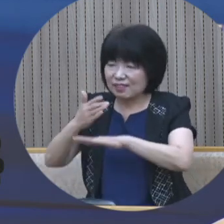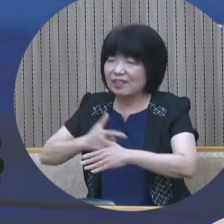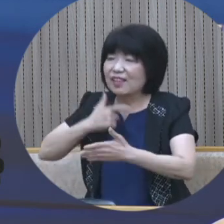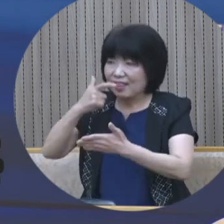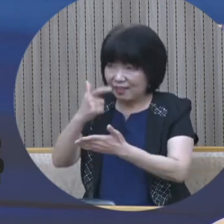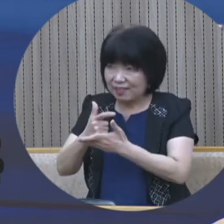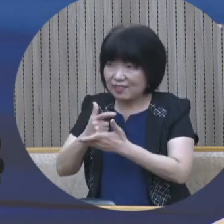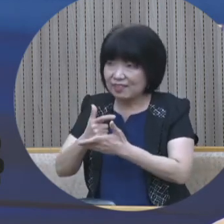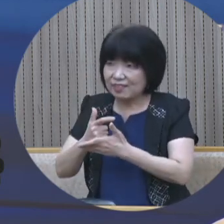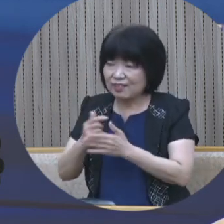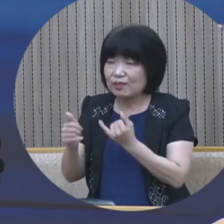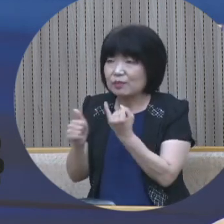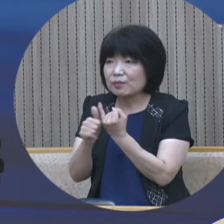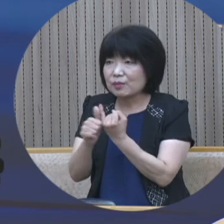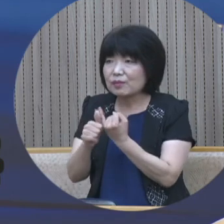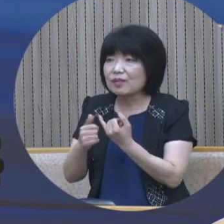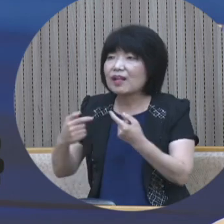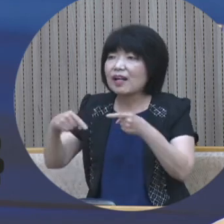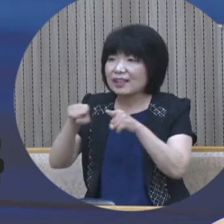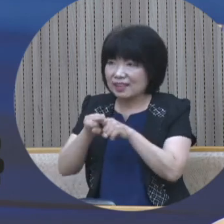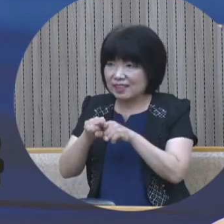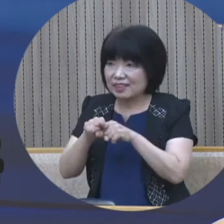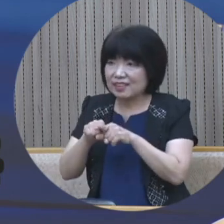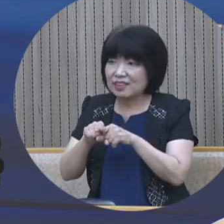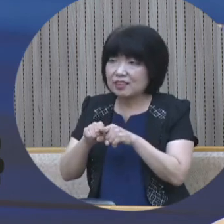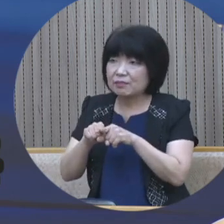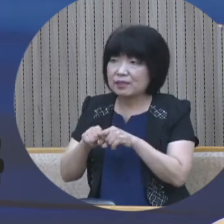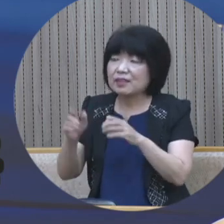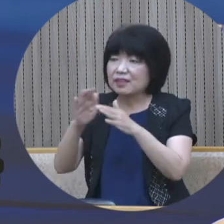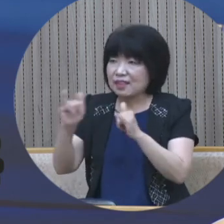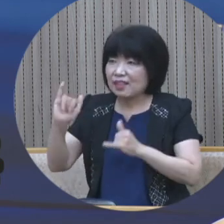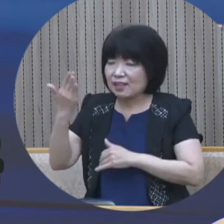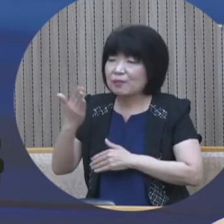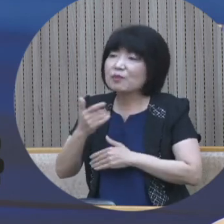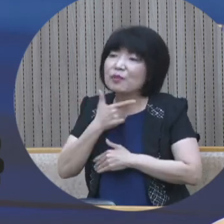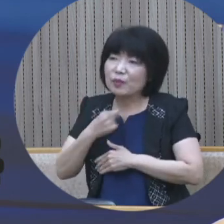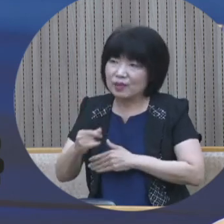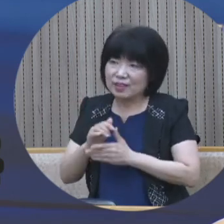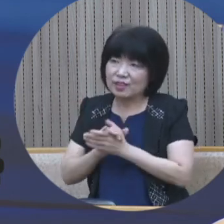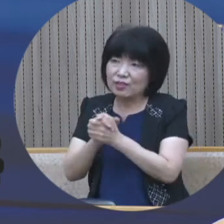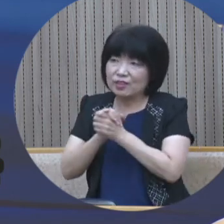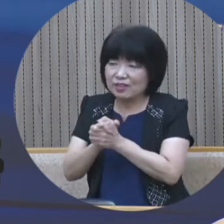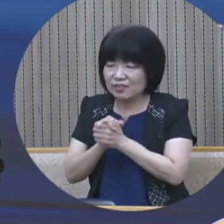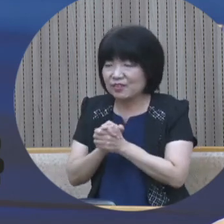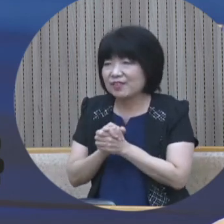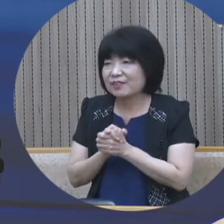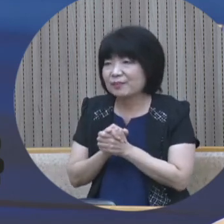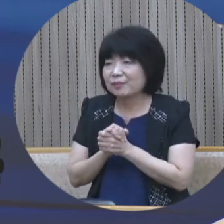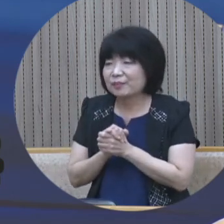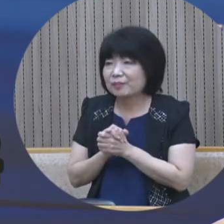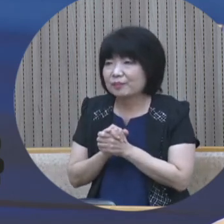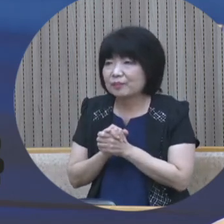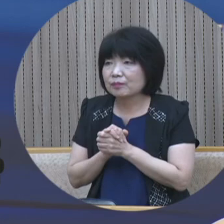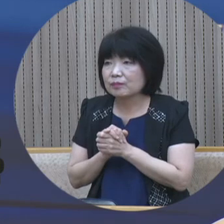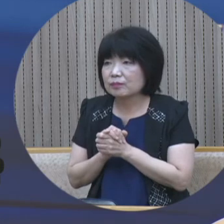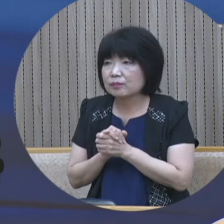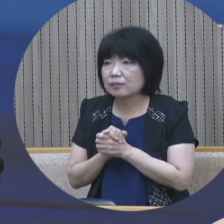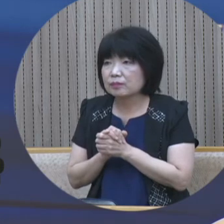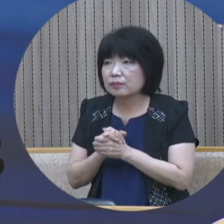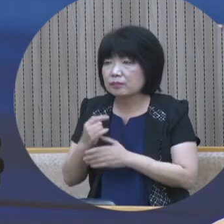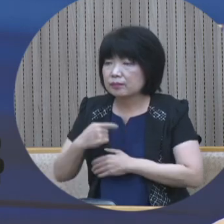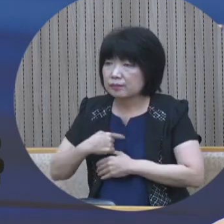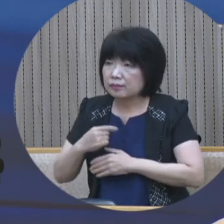감격하고 아내와 함께 그 일을 위해서 그런 사람이 되게 해달라고 기도했다는 거예요.